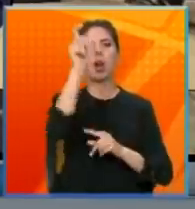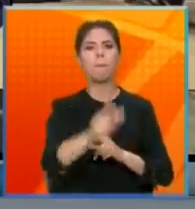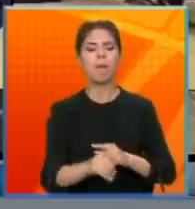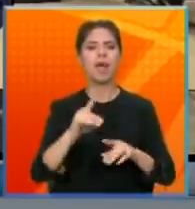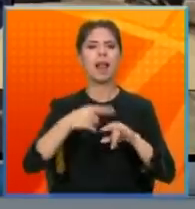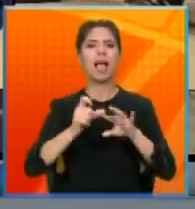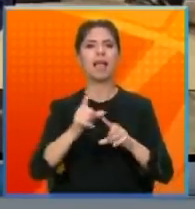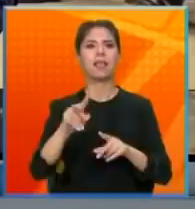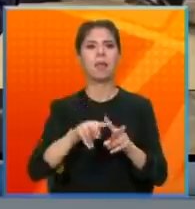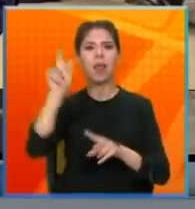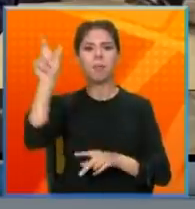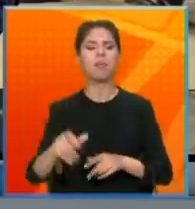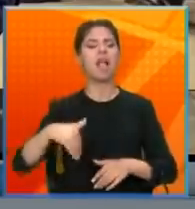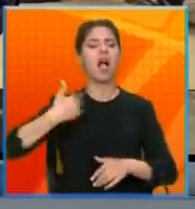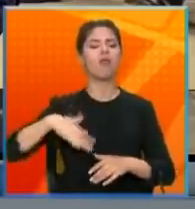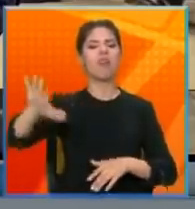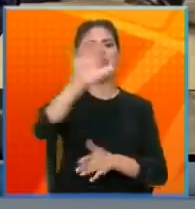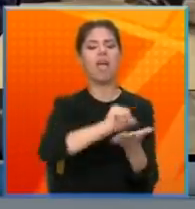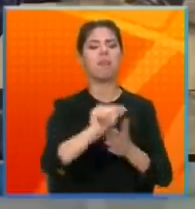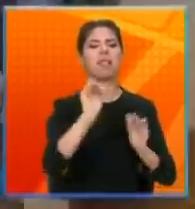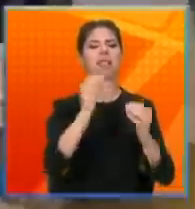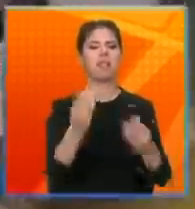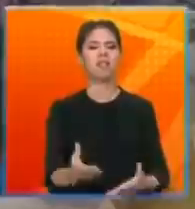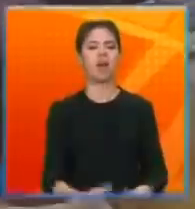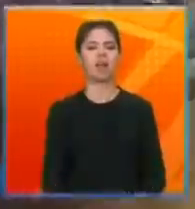HDP'li Mithat Sancar avukatlara tam destek verdi.